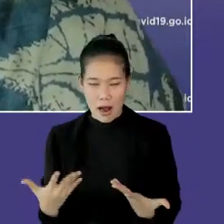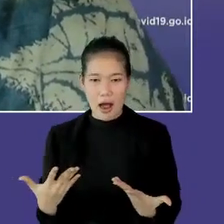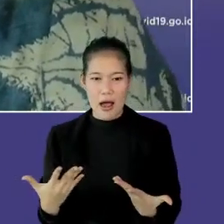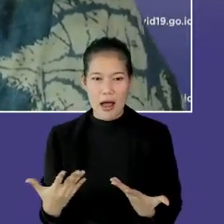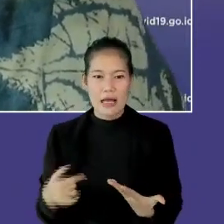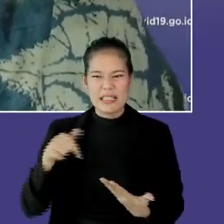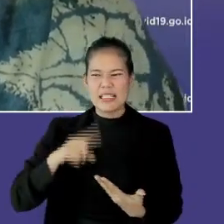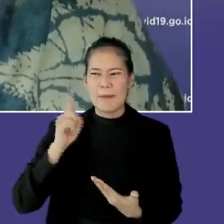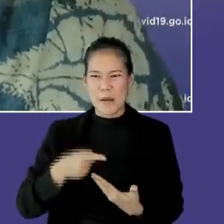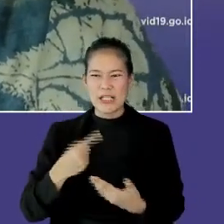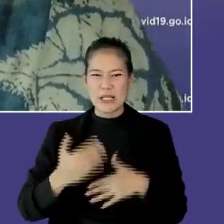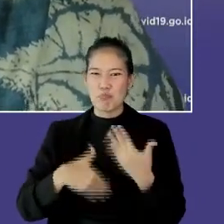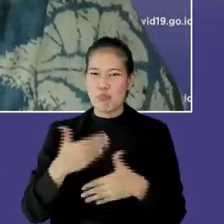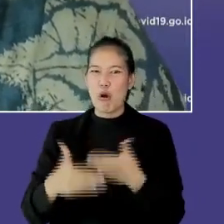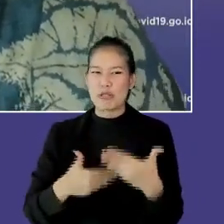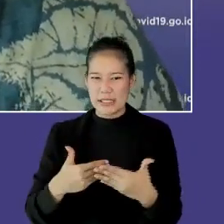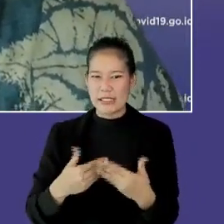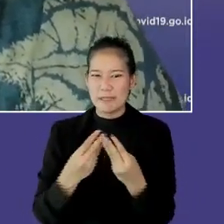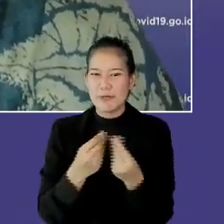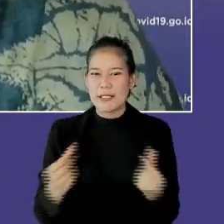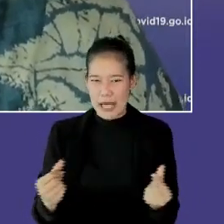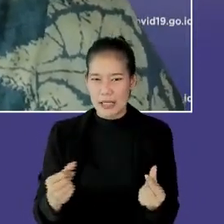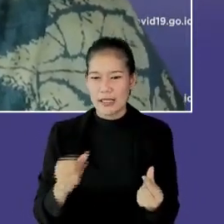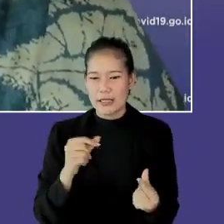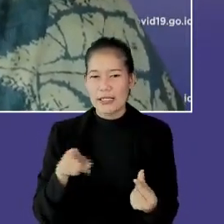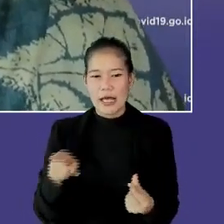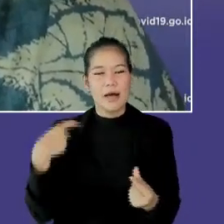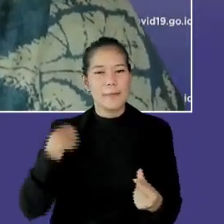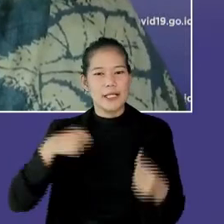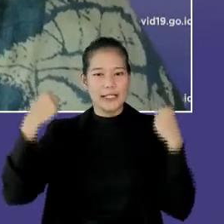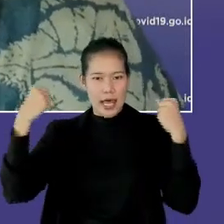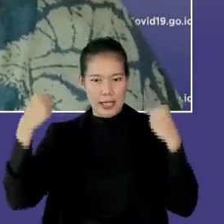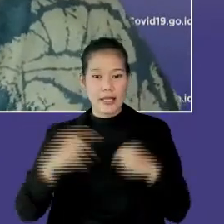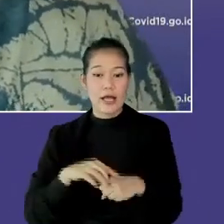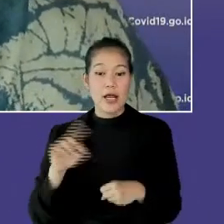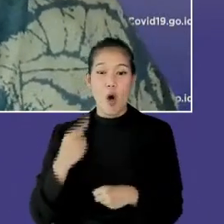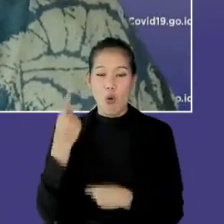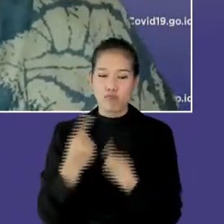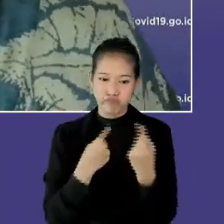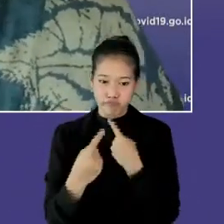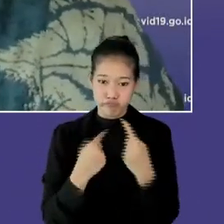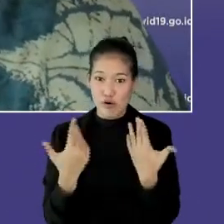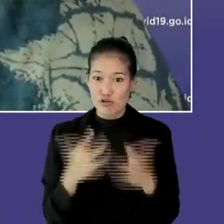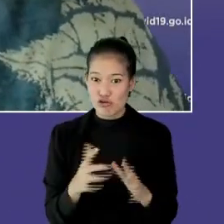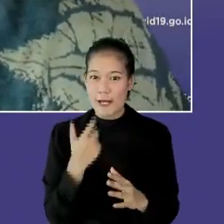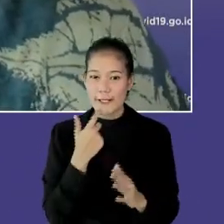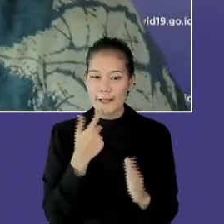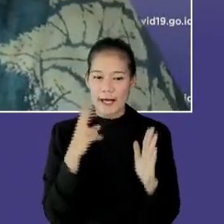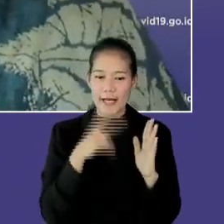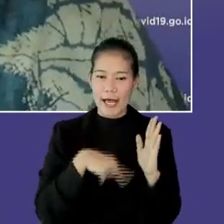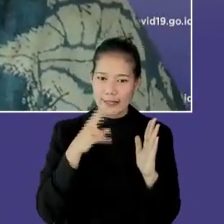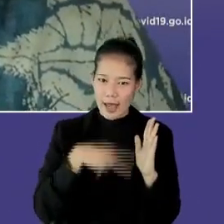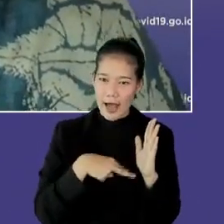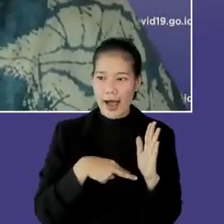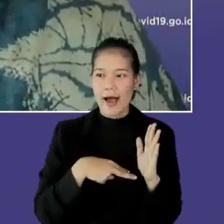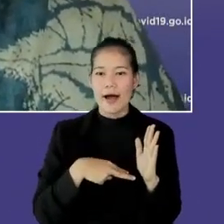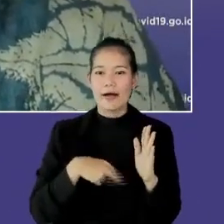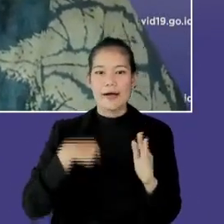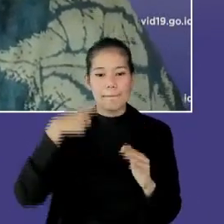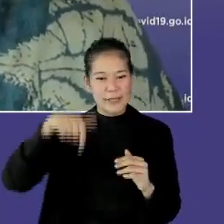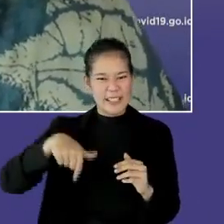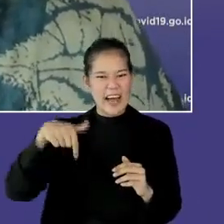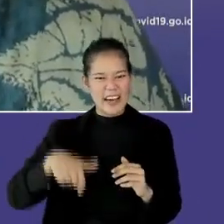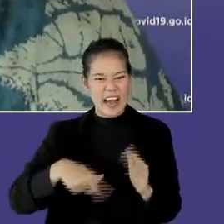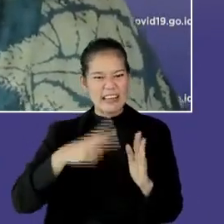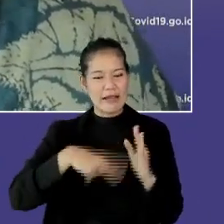masih dalam proses penyelesaian juga oleh Kementerian Kesehatan. Dari awal kita udah diskusi ya Dokter Lola terkait dengan data. Saat ini